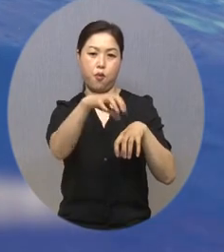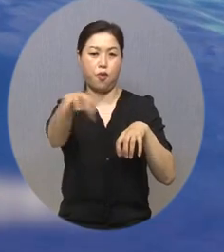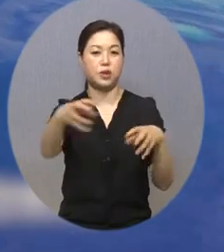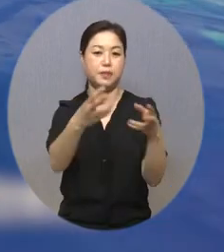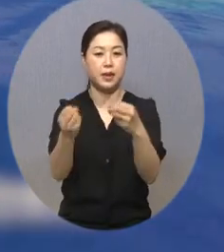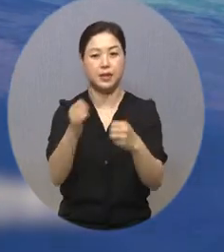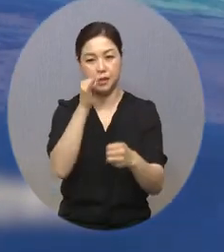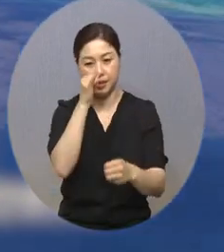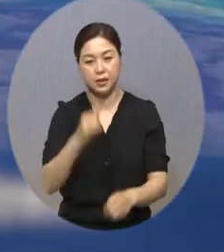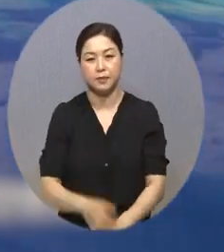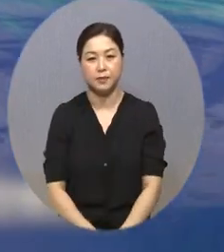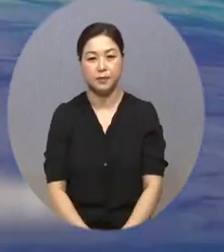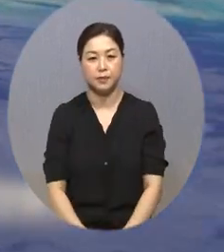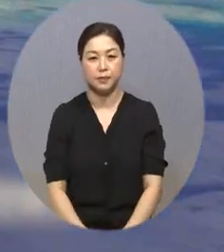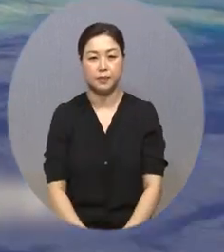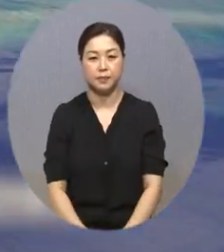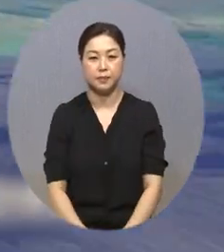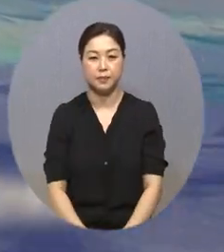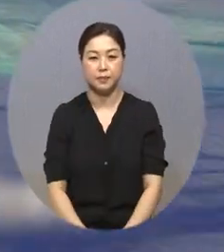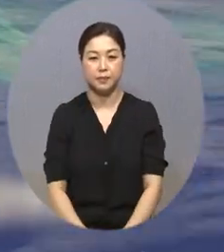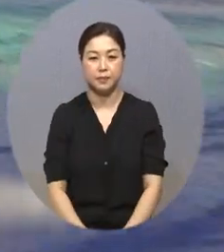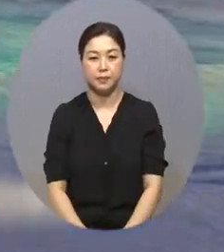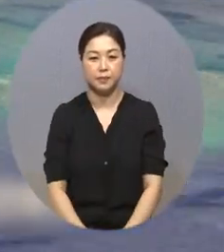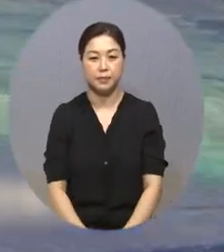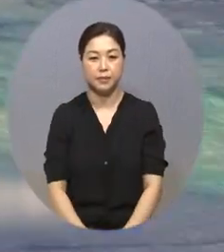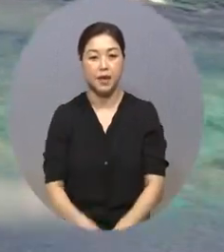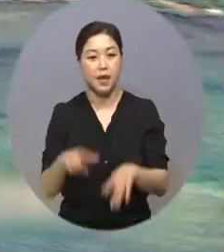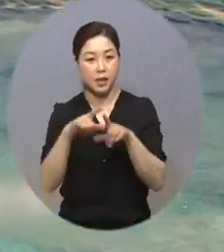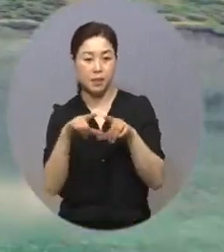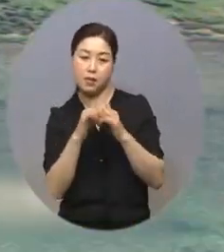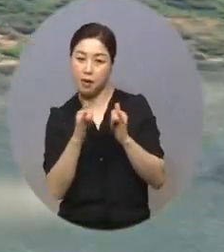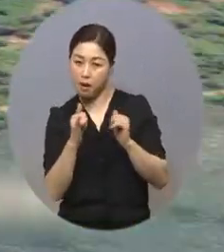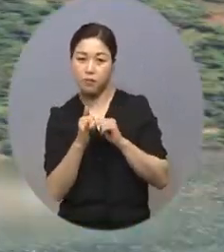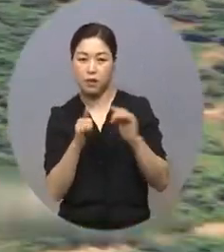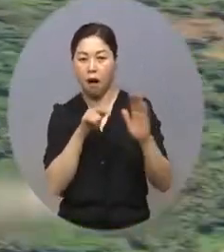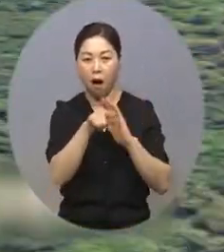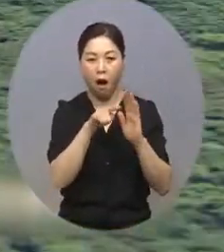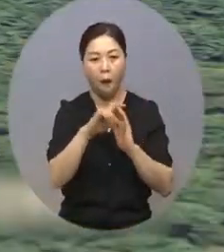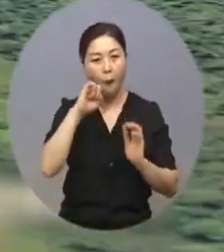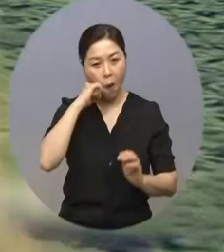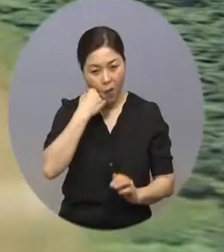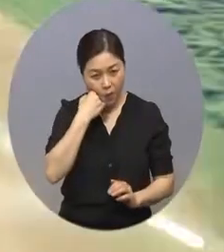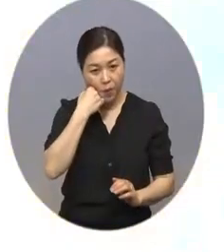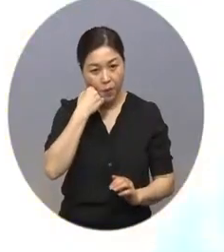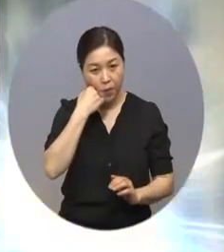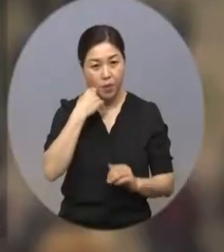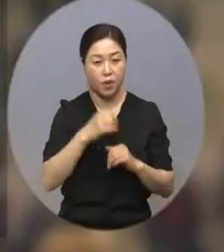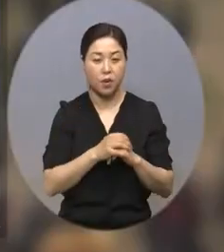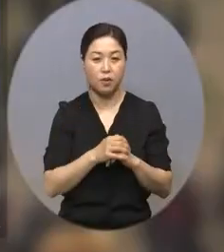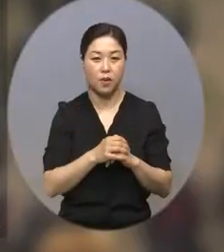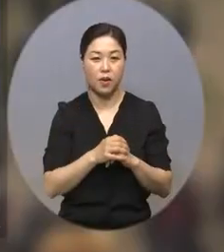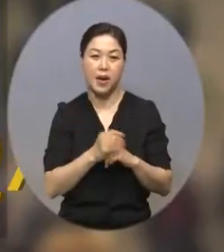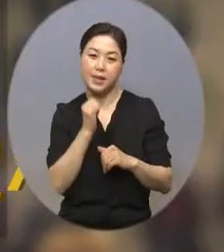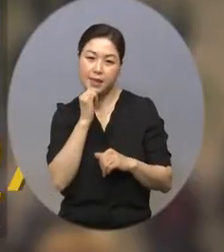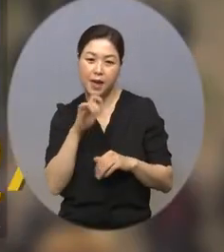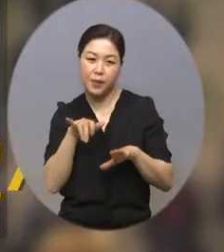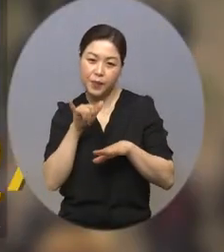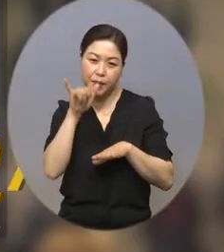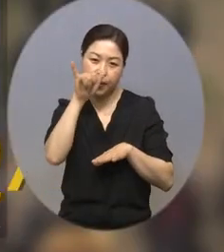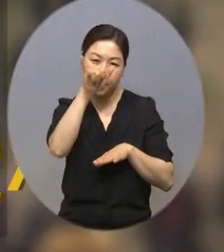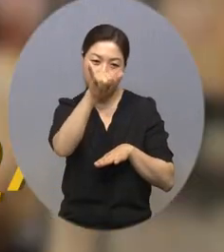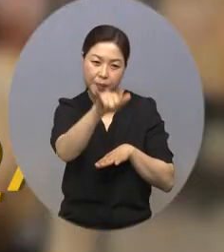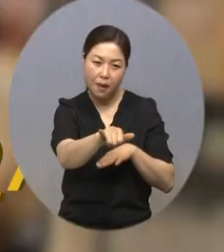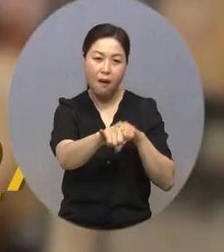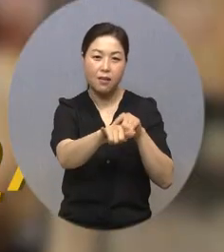모습이 채워볼까 일하기 위해서 일반 - 가게도 힘들고 보지 경비행기로 만 접근이 가능 아우